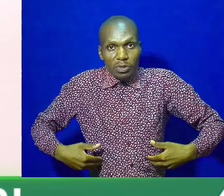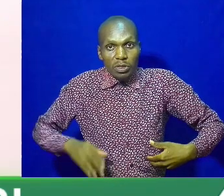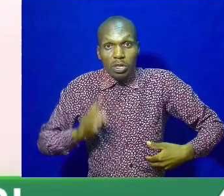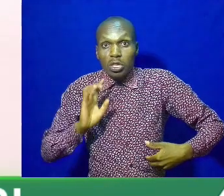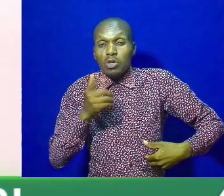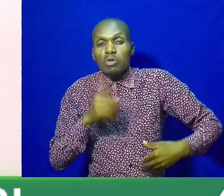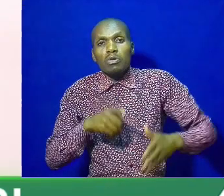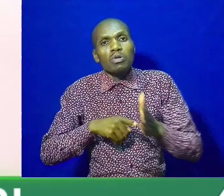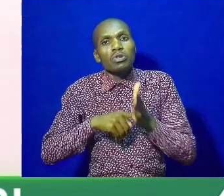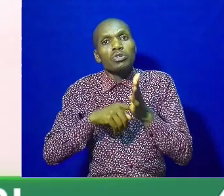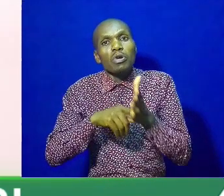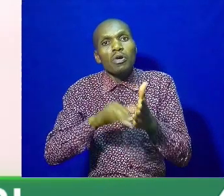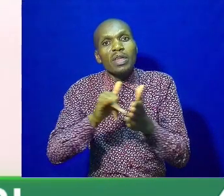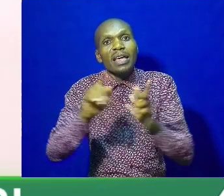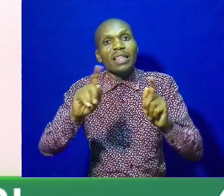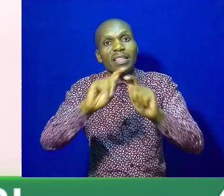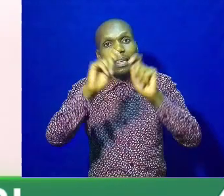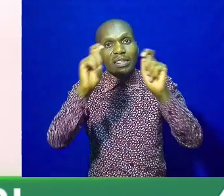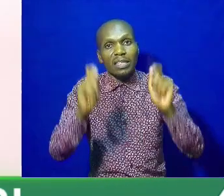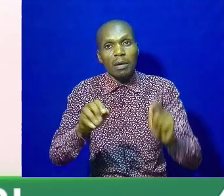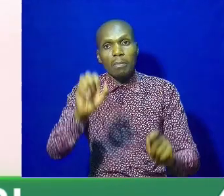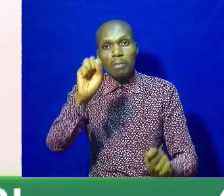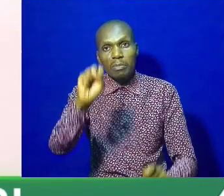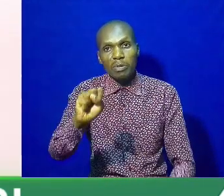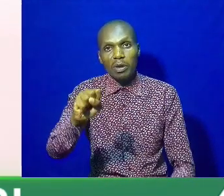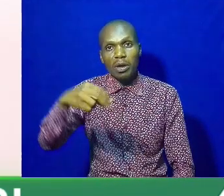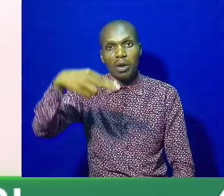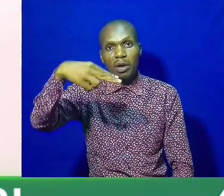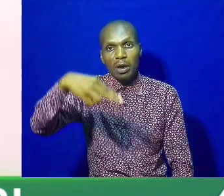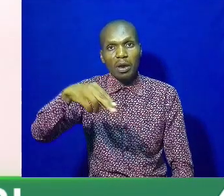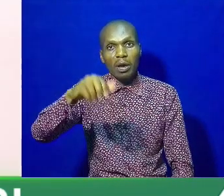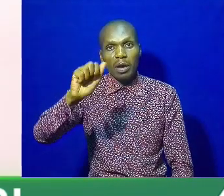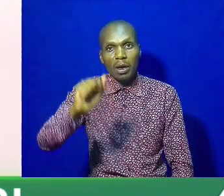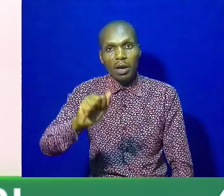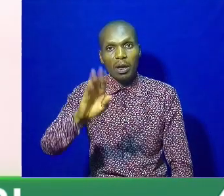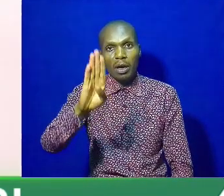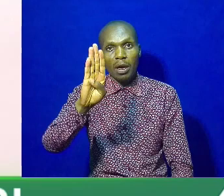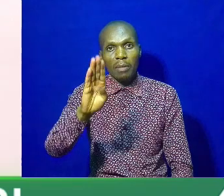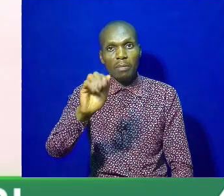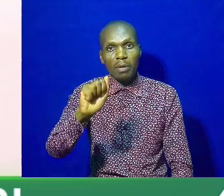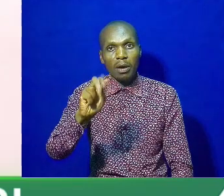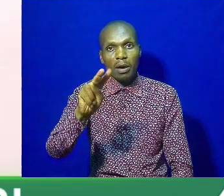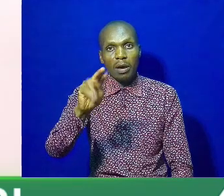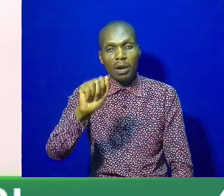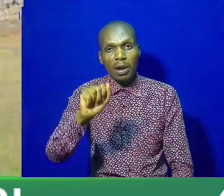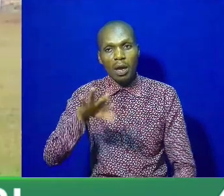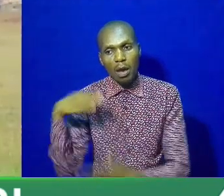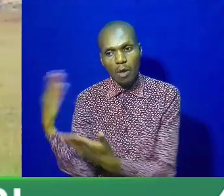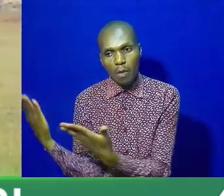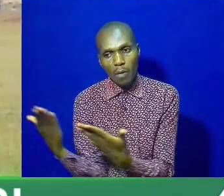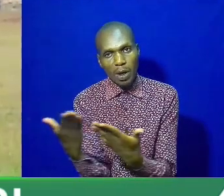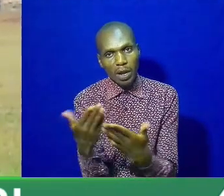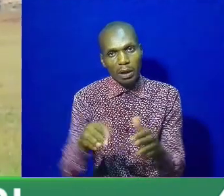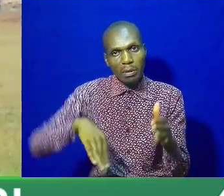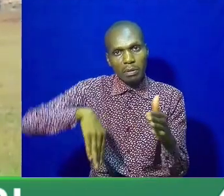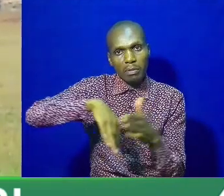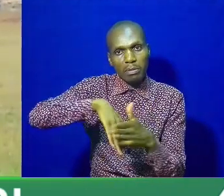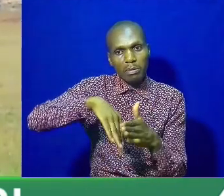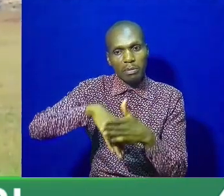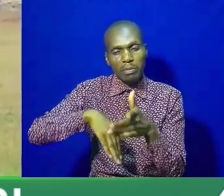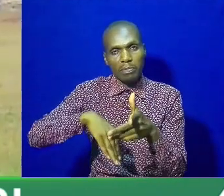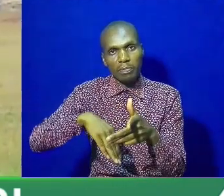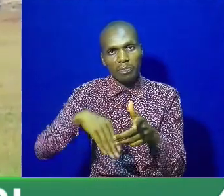oyo enekire una e timu ya Shabana nerera chikwe arigania eke minane kio una tokumanywa no muri kito ndemo Stephen